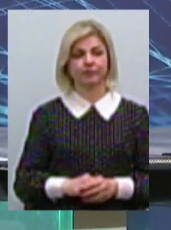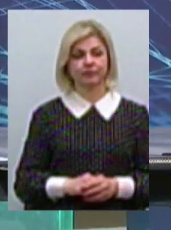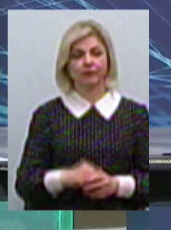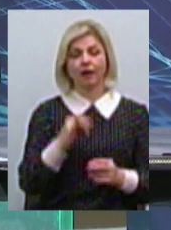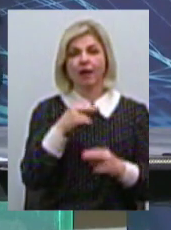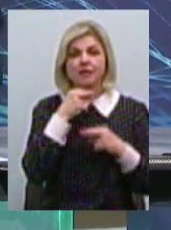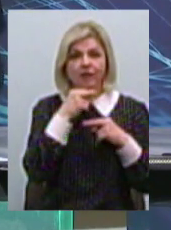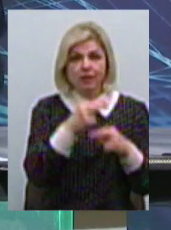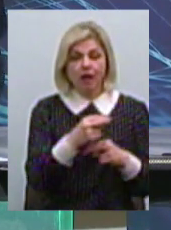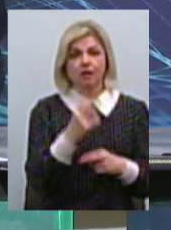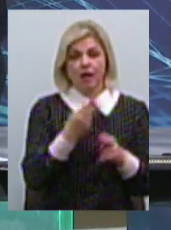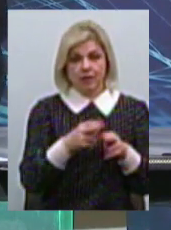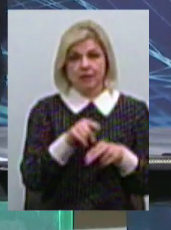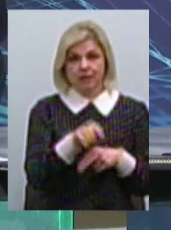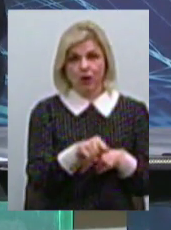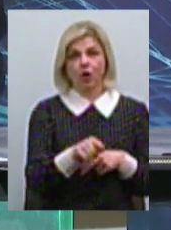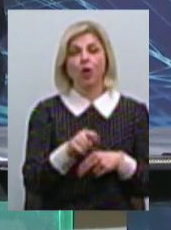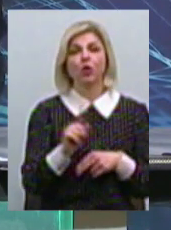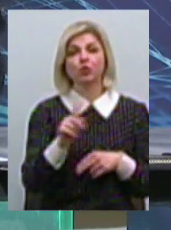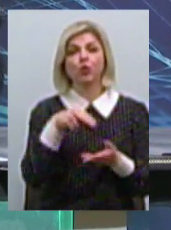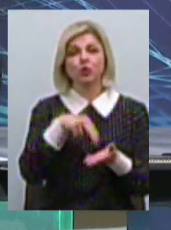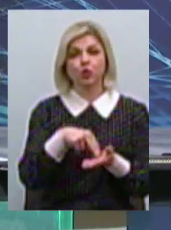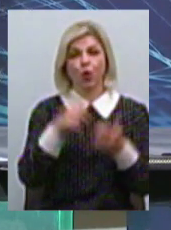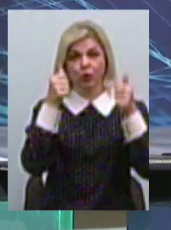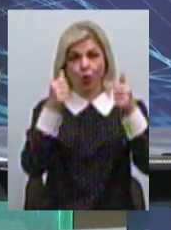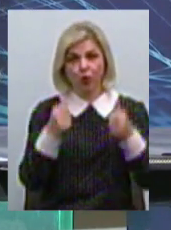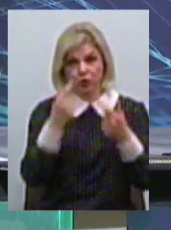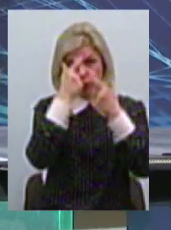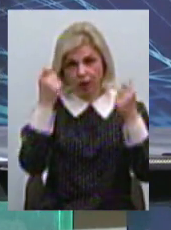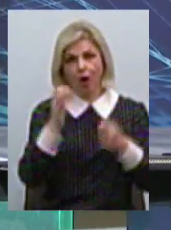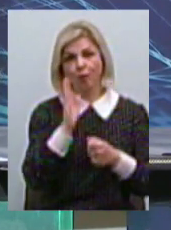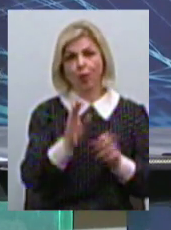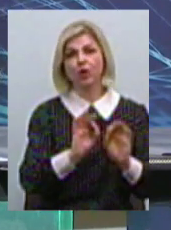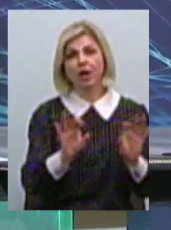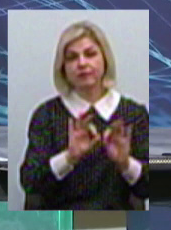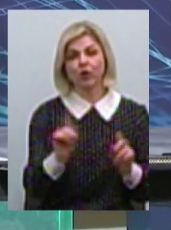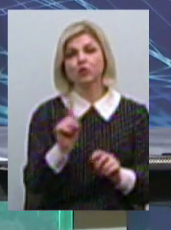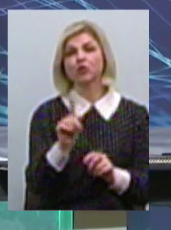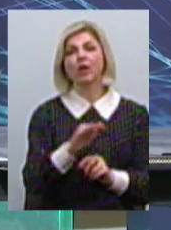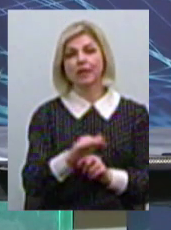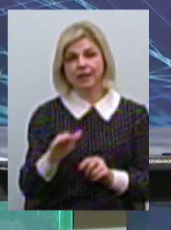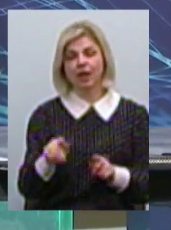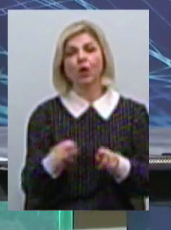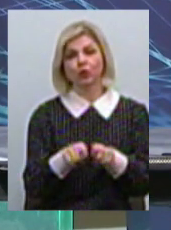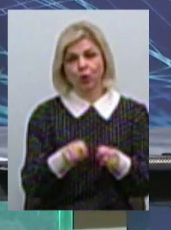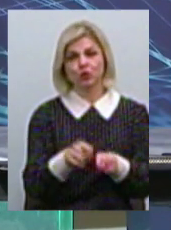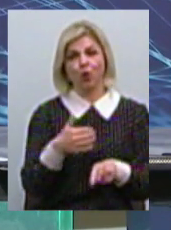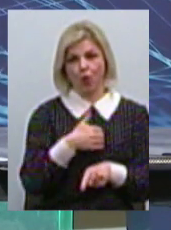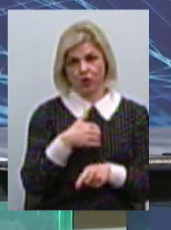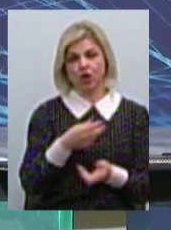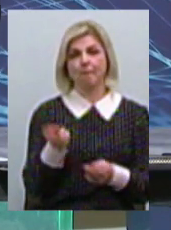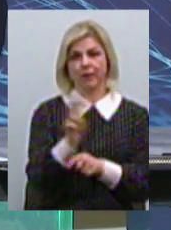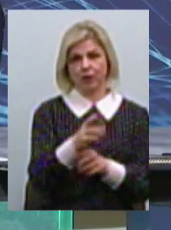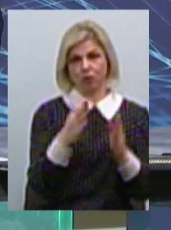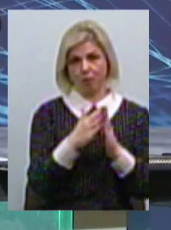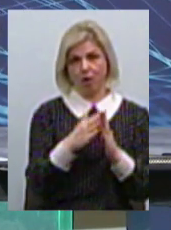звертати увагу на дану малечу, який стоїть з лозунгом, і будемо розповідати, що дана дитина також хоче дійти додому. Але ви